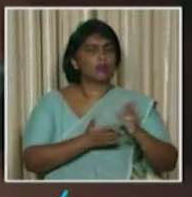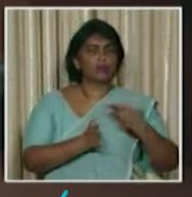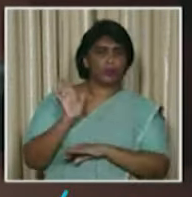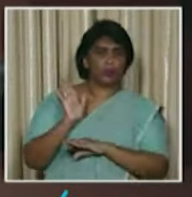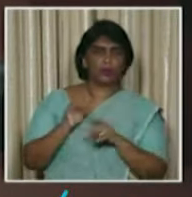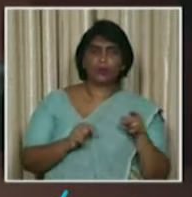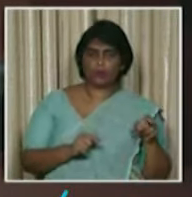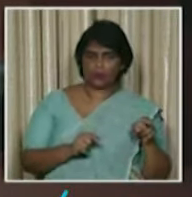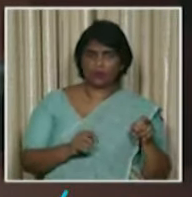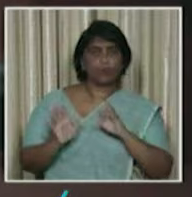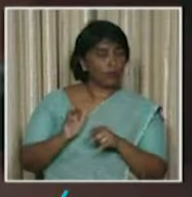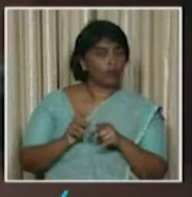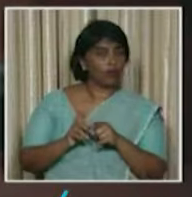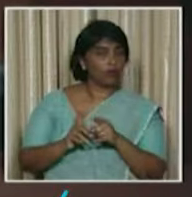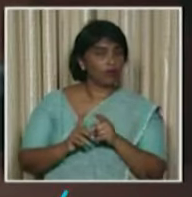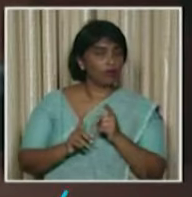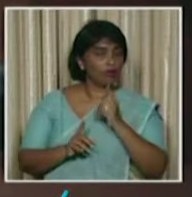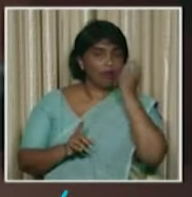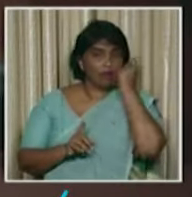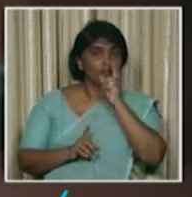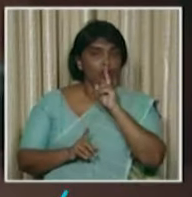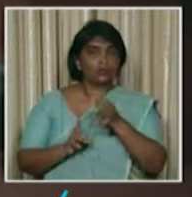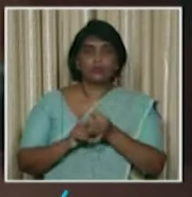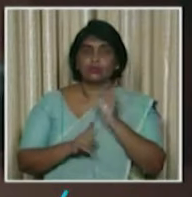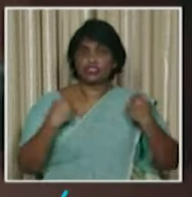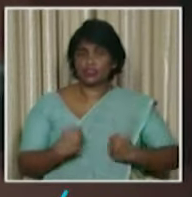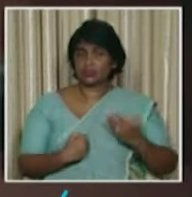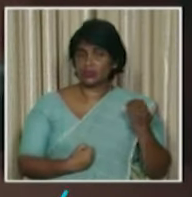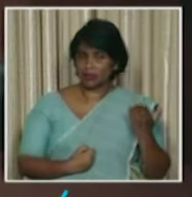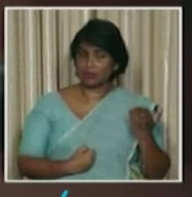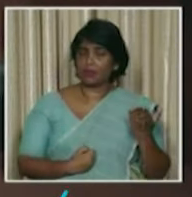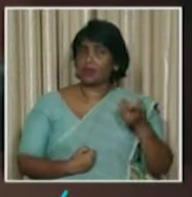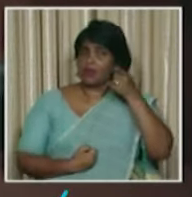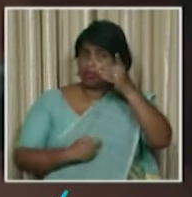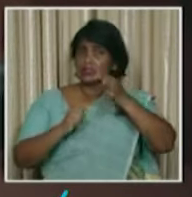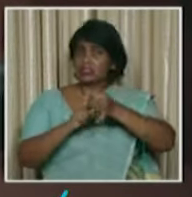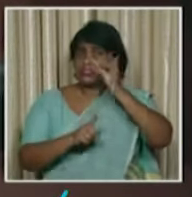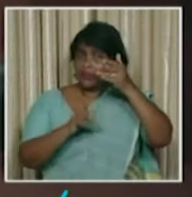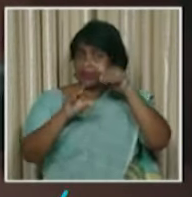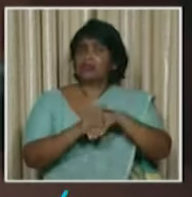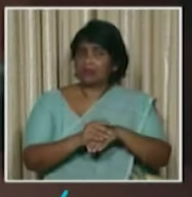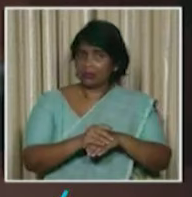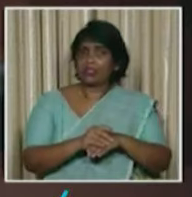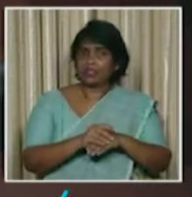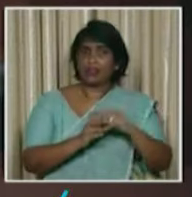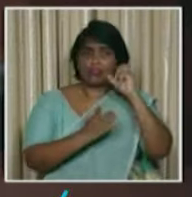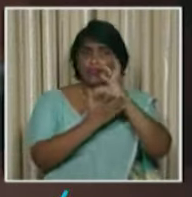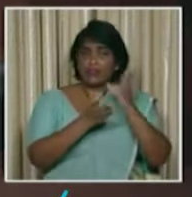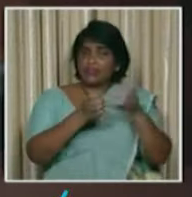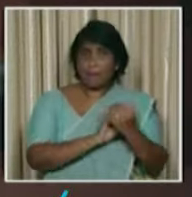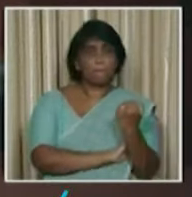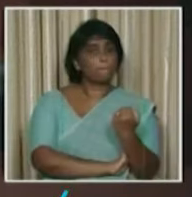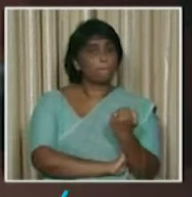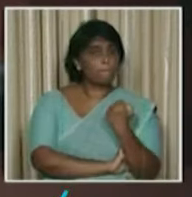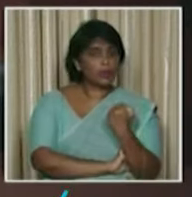ප්‍රතික්ෂේප කරලා තිබෙනවා. ඒ ප්‍රතික්ෂේප කළද නිර්දේශයක් ජනාධිපතිවරයාට පත් කරන්න බෑ. ඔබතුමාම ඔබතුමාට සභාපති උදාරණ ව්‍යවස්ථා සභාවේ